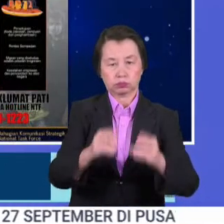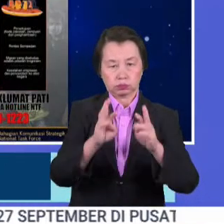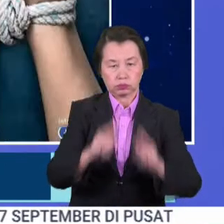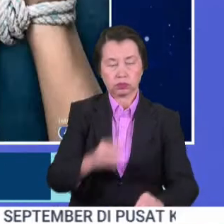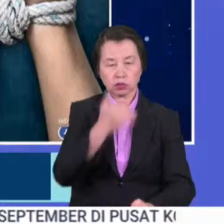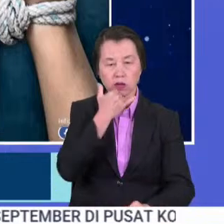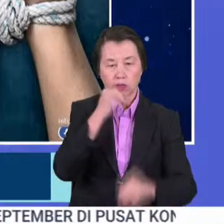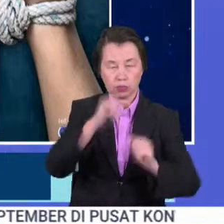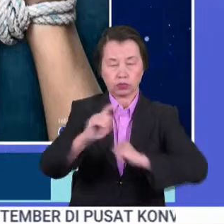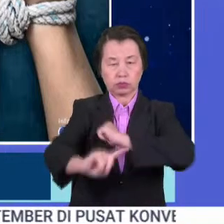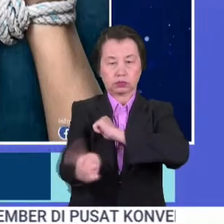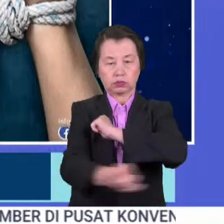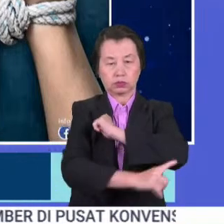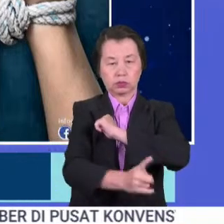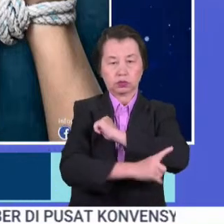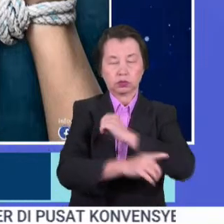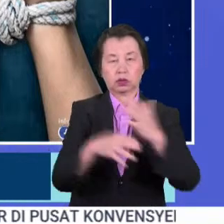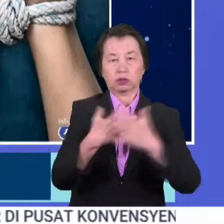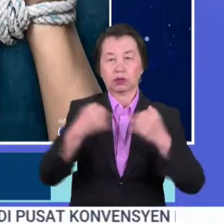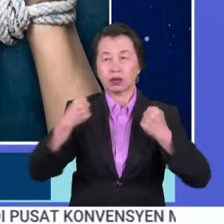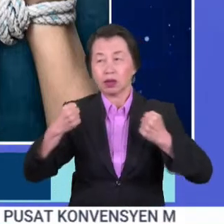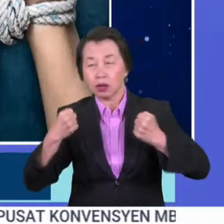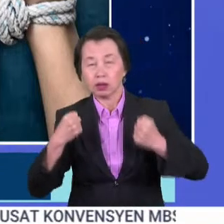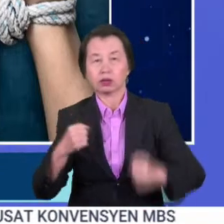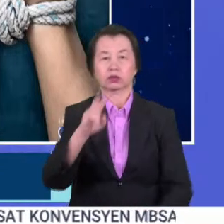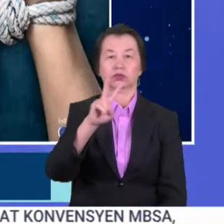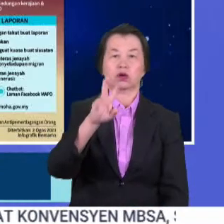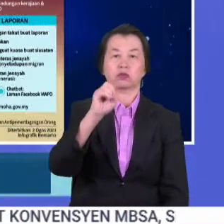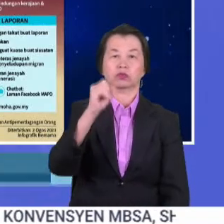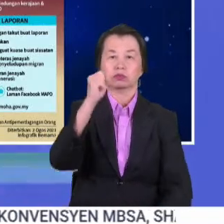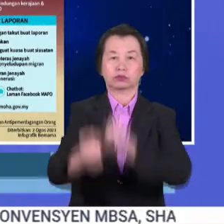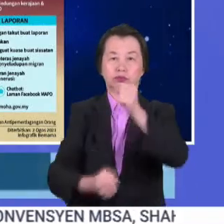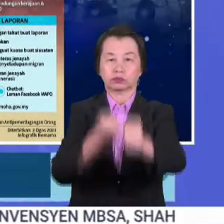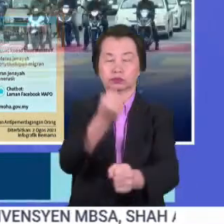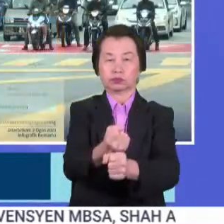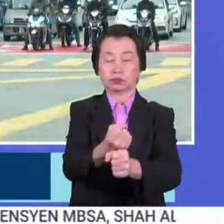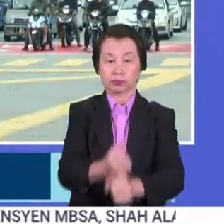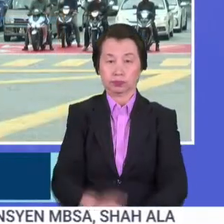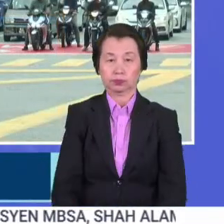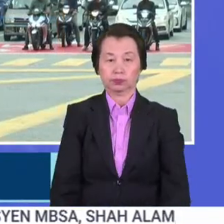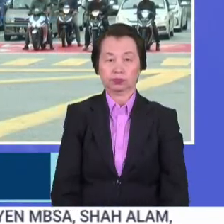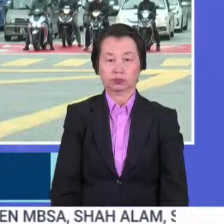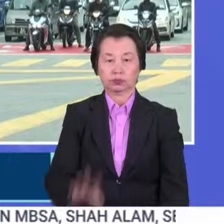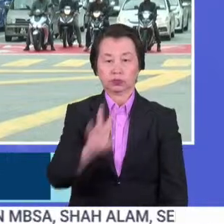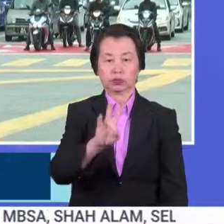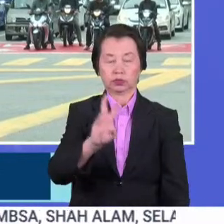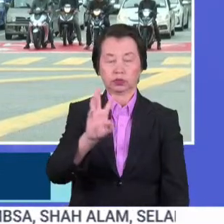pesalah boleh dihukum penjara 20 tahun.